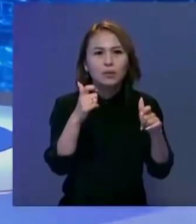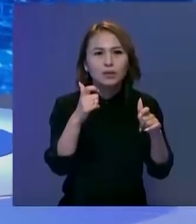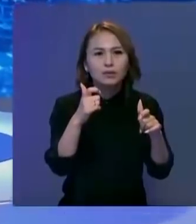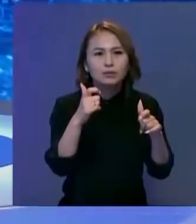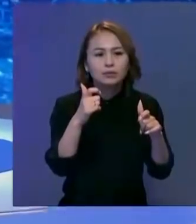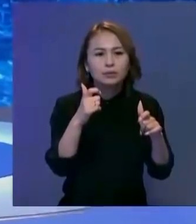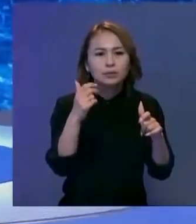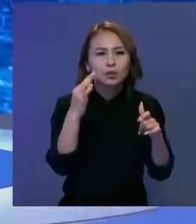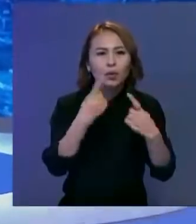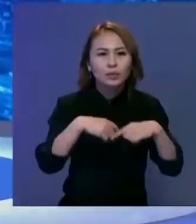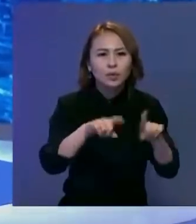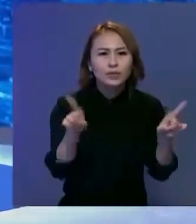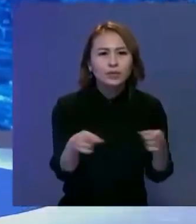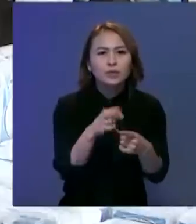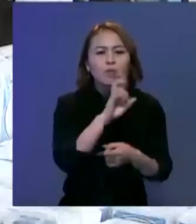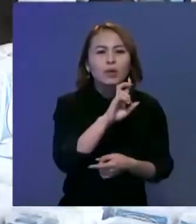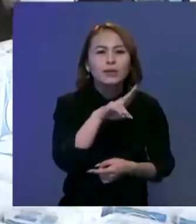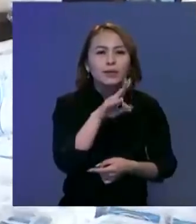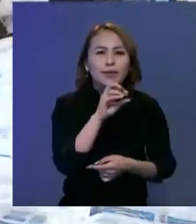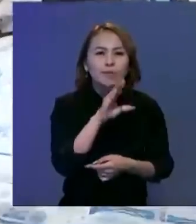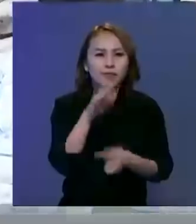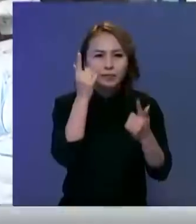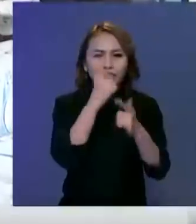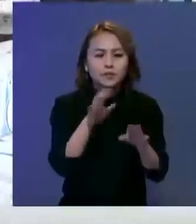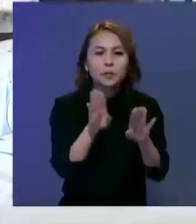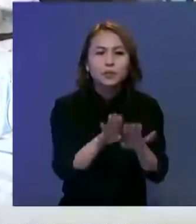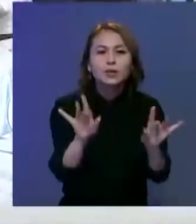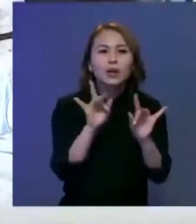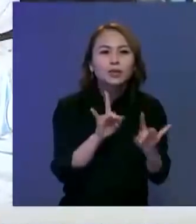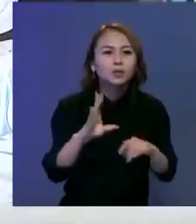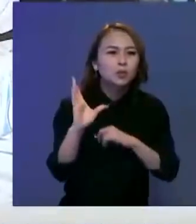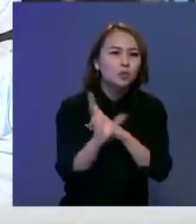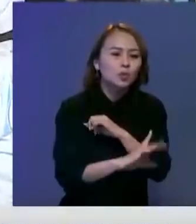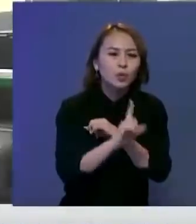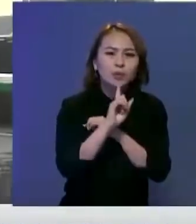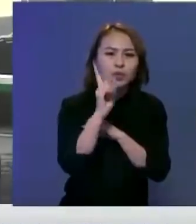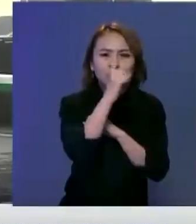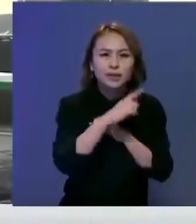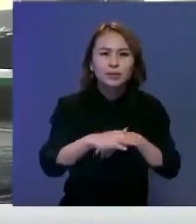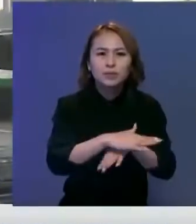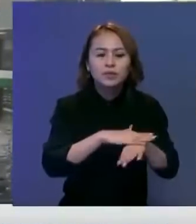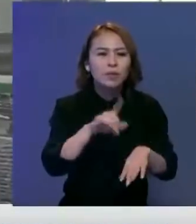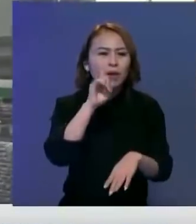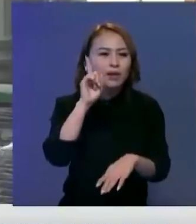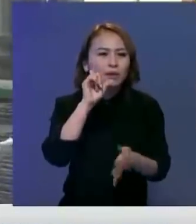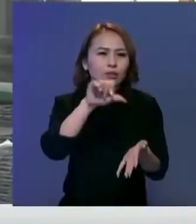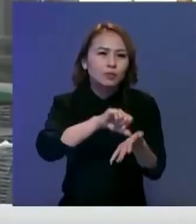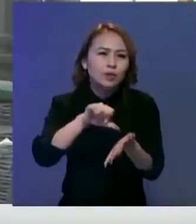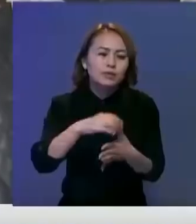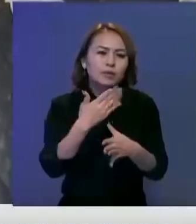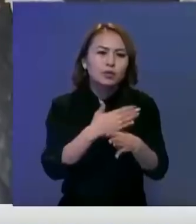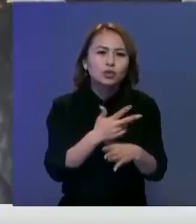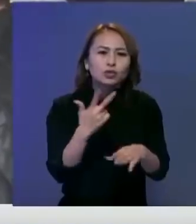ақпарат және қоғамдық даму вице-министрі Булат Лепф мәлімдеді. Оның айтыуынша сонғы бір жылда елімізде волонтерлық